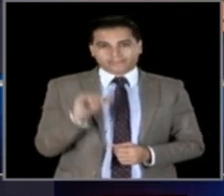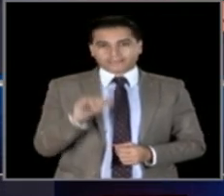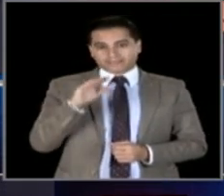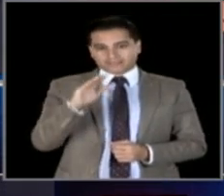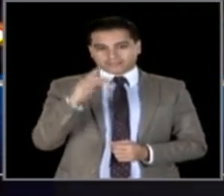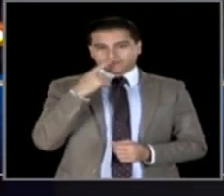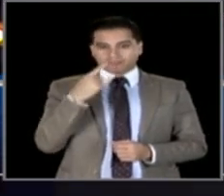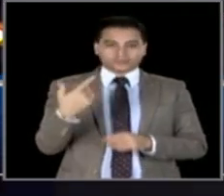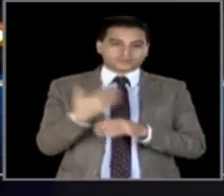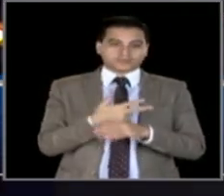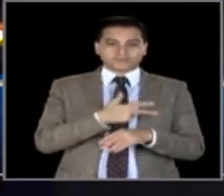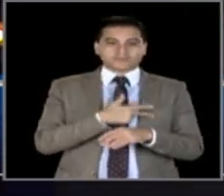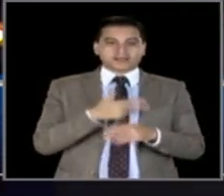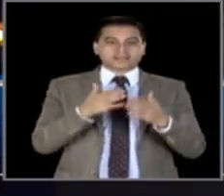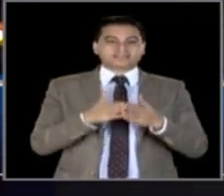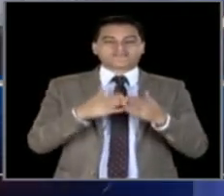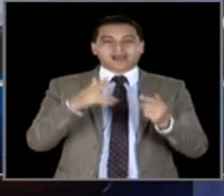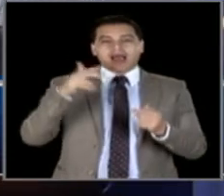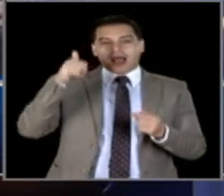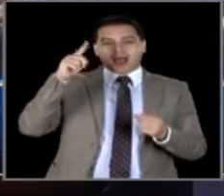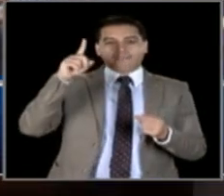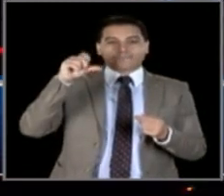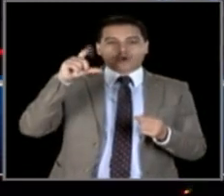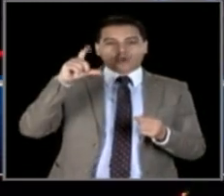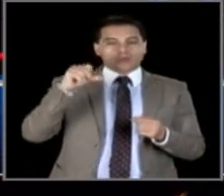سهل. أبولو. إجابة خاطئة.